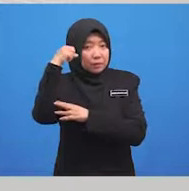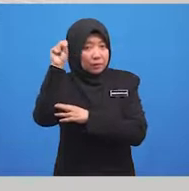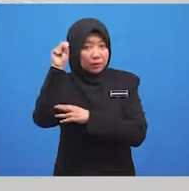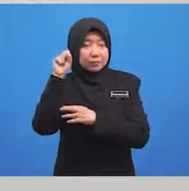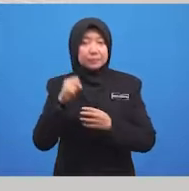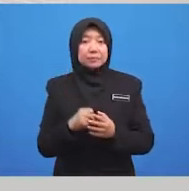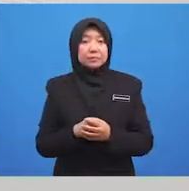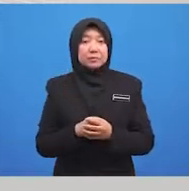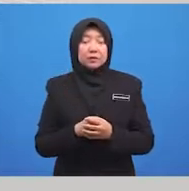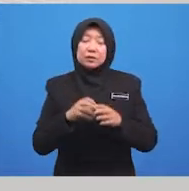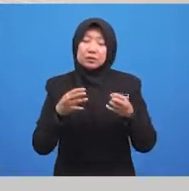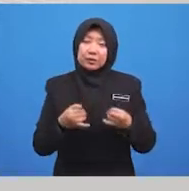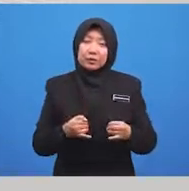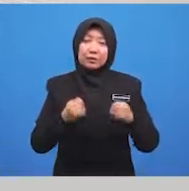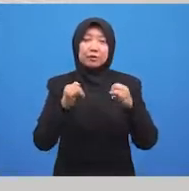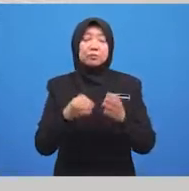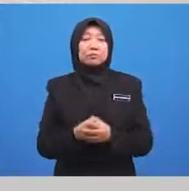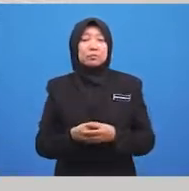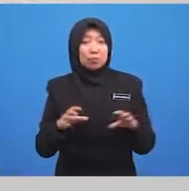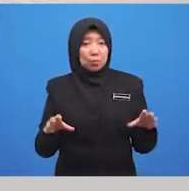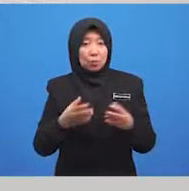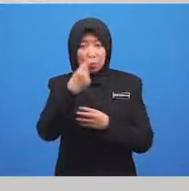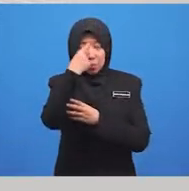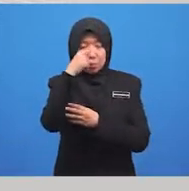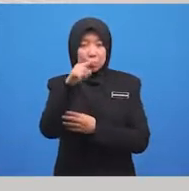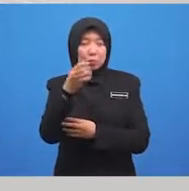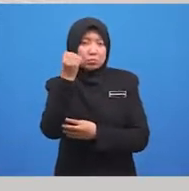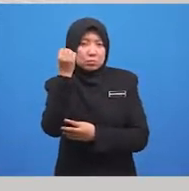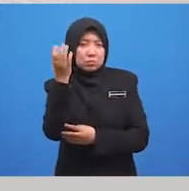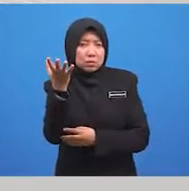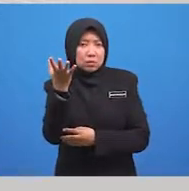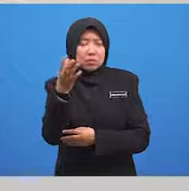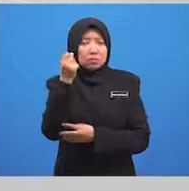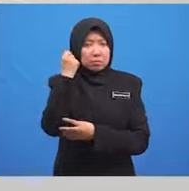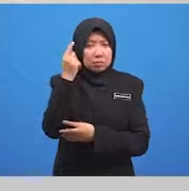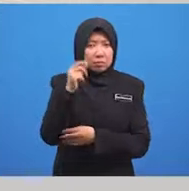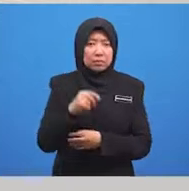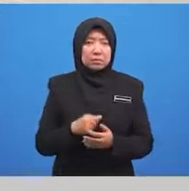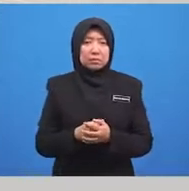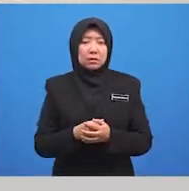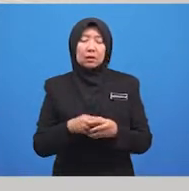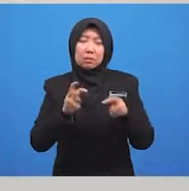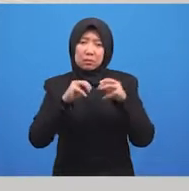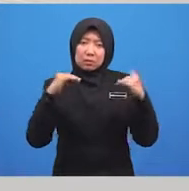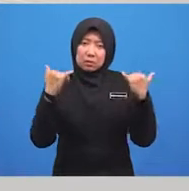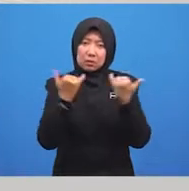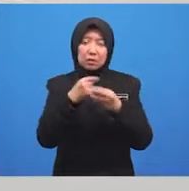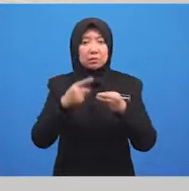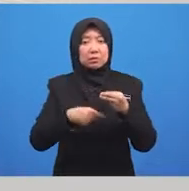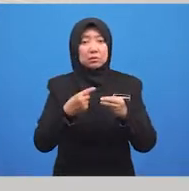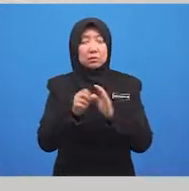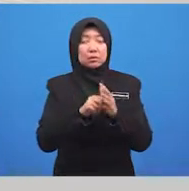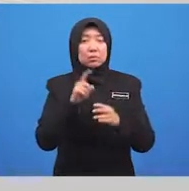Kempen ini dijalankan bertujuan memberi penerangan dan pemahaman kepada masyarakat tentang sesuatu